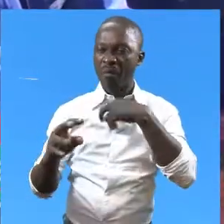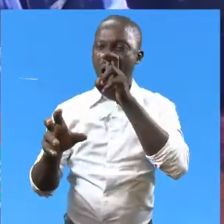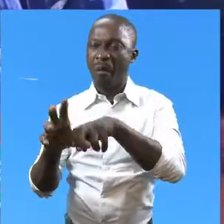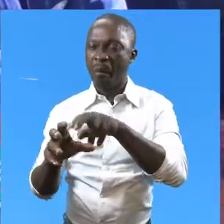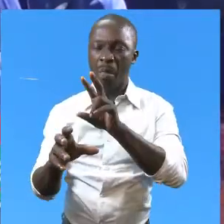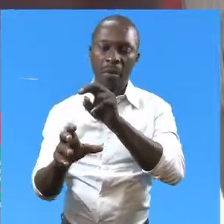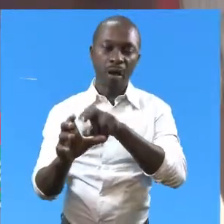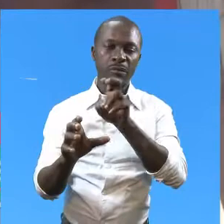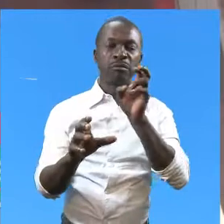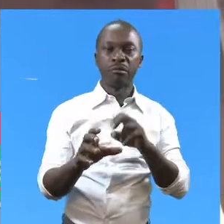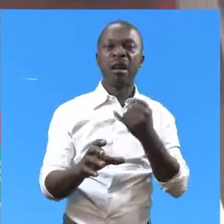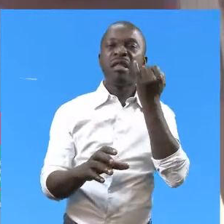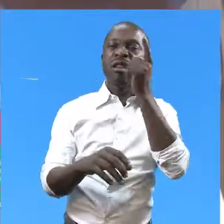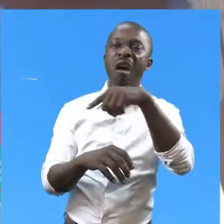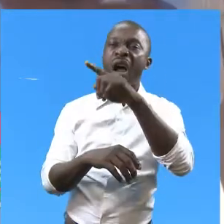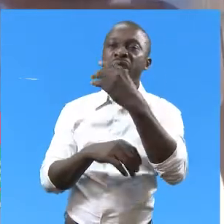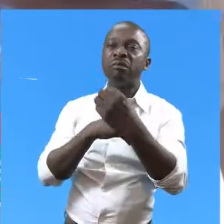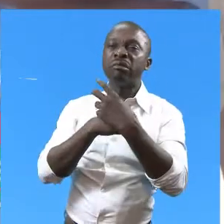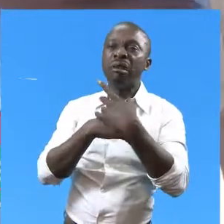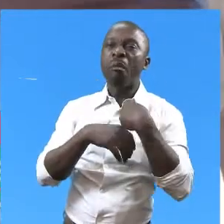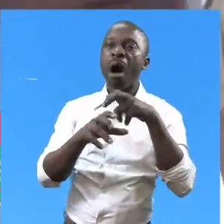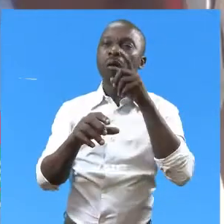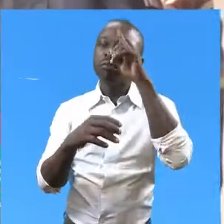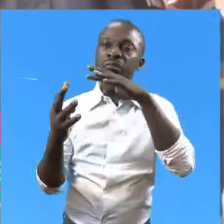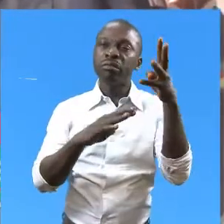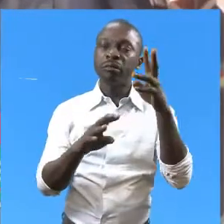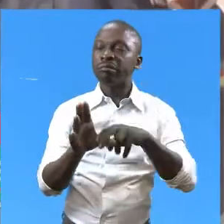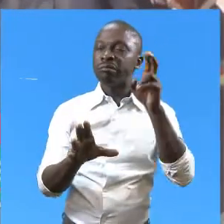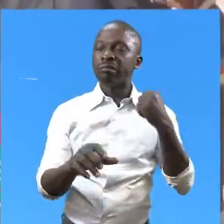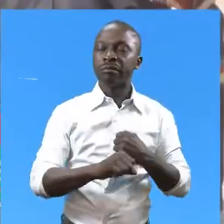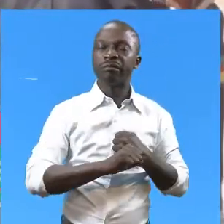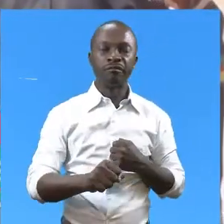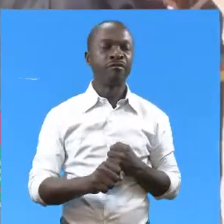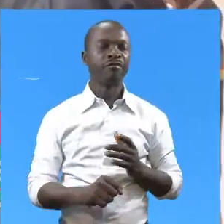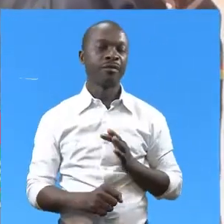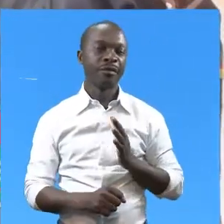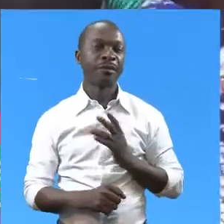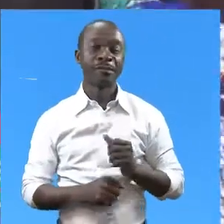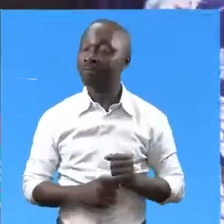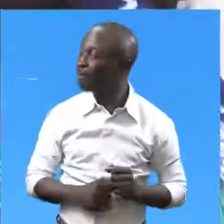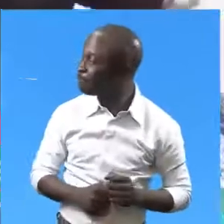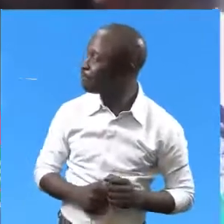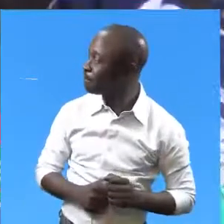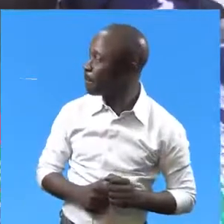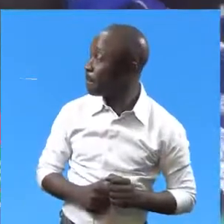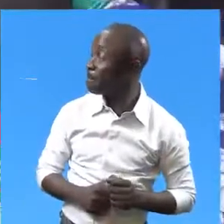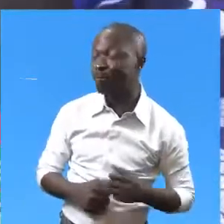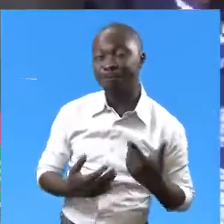jeunes dans les groupes armés de la région de l'extrême nord en proie à l'insécurité.